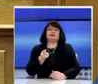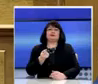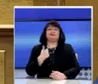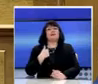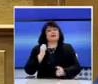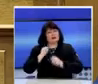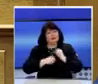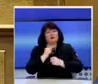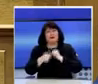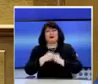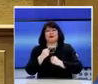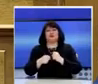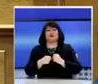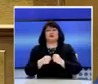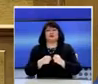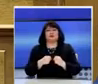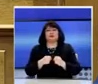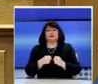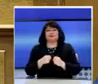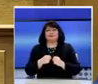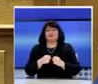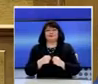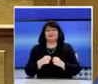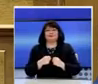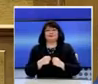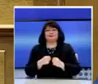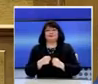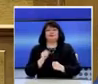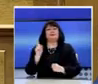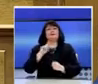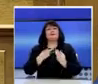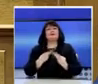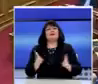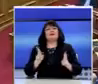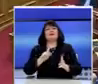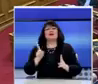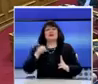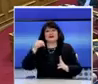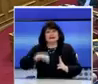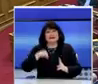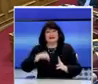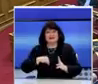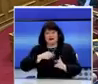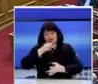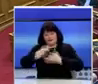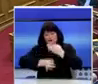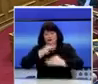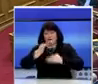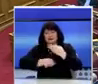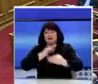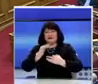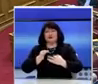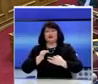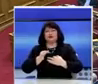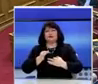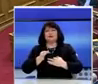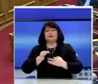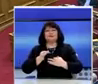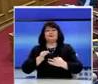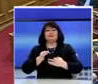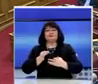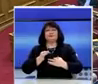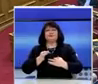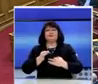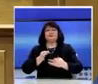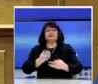θα προσπαθήσω να μην επιτρέψω στη σημερινή μου τοποθέτηση τον